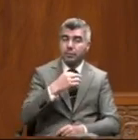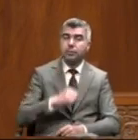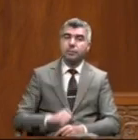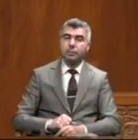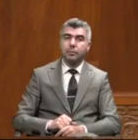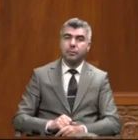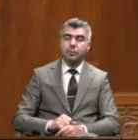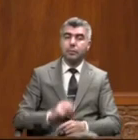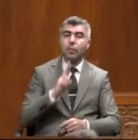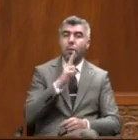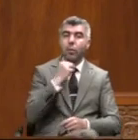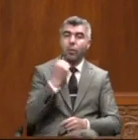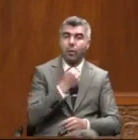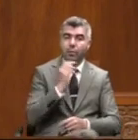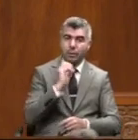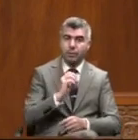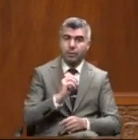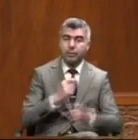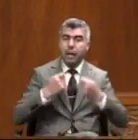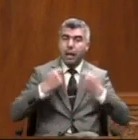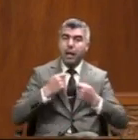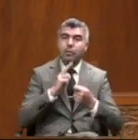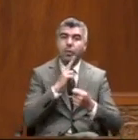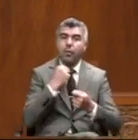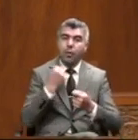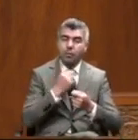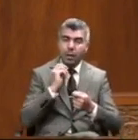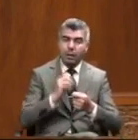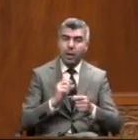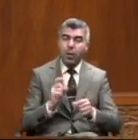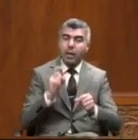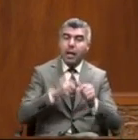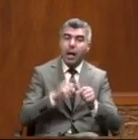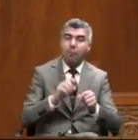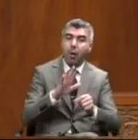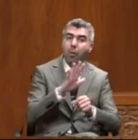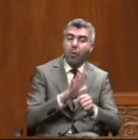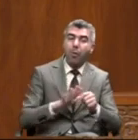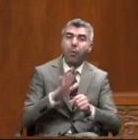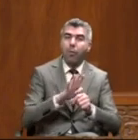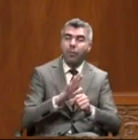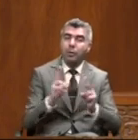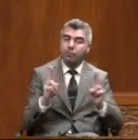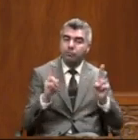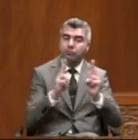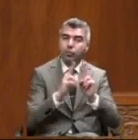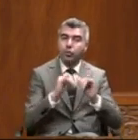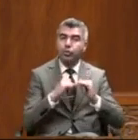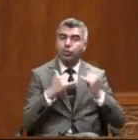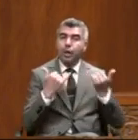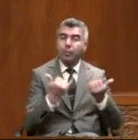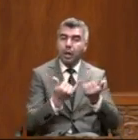الحكومه وفي مقدمتها السيد رئيس الحكومه امام النقابات في لقاء الاخير